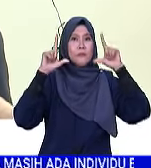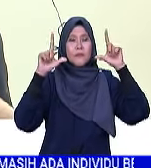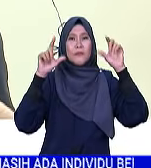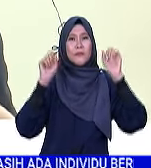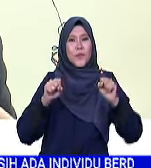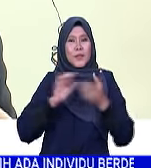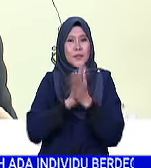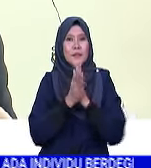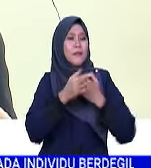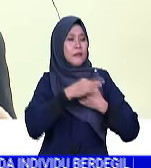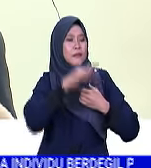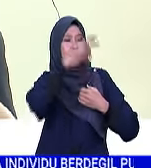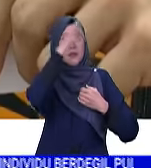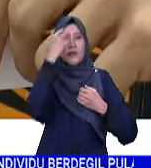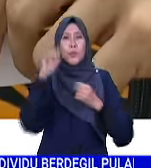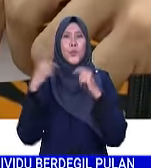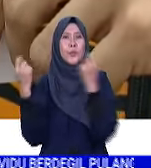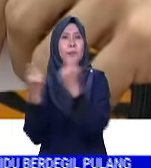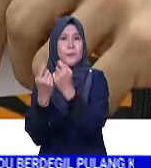menjadi inspirasi besar kepada pasukan.